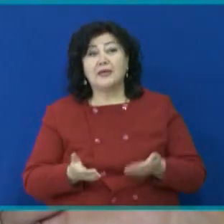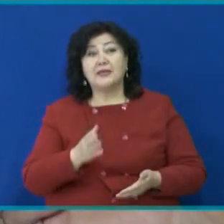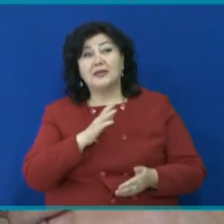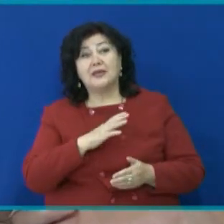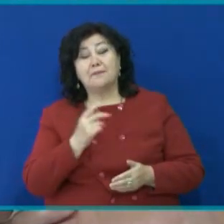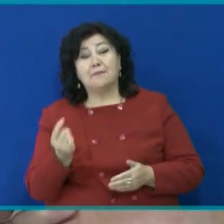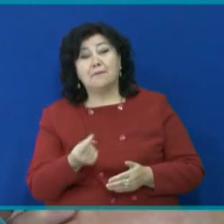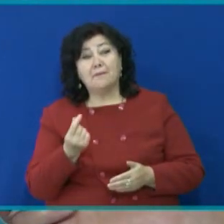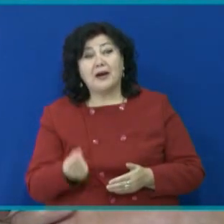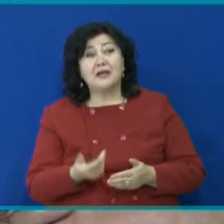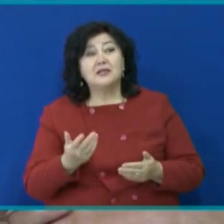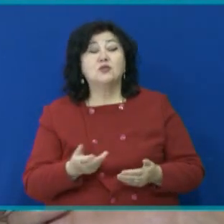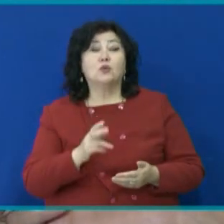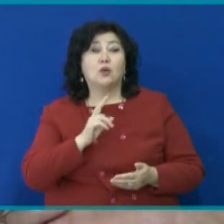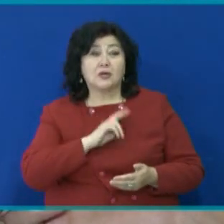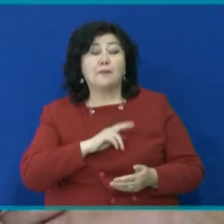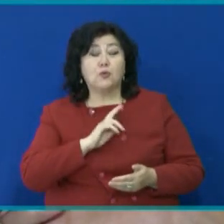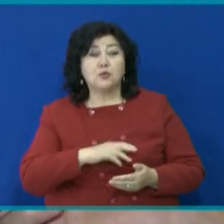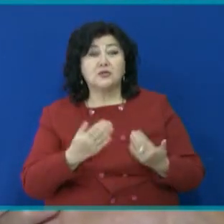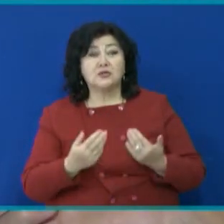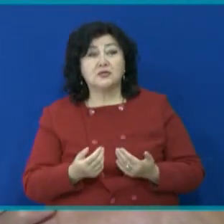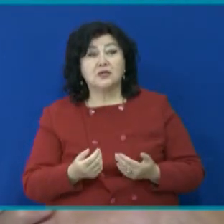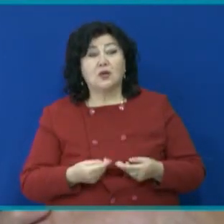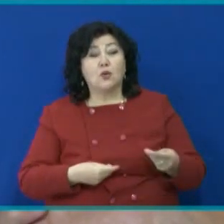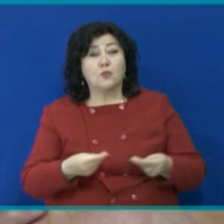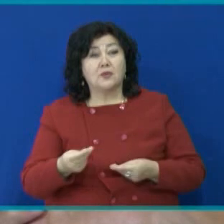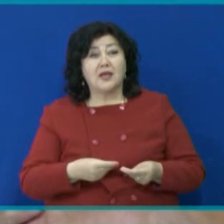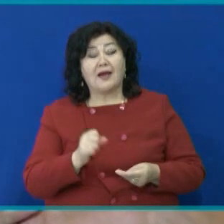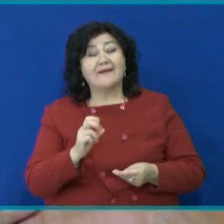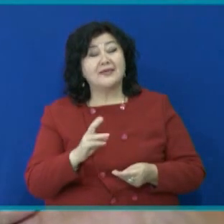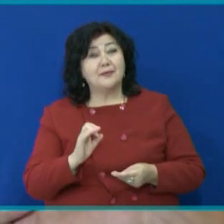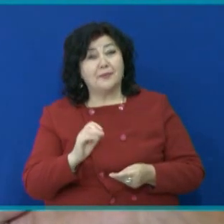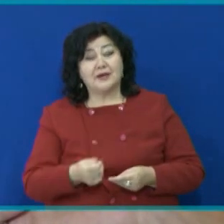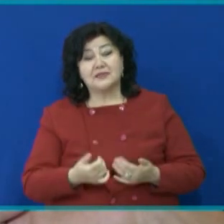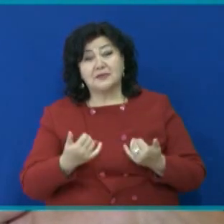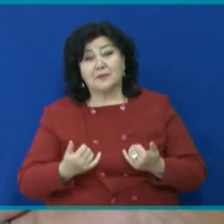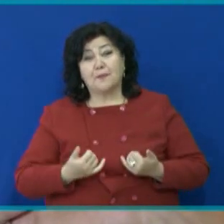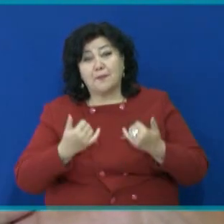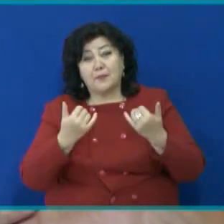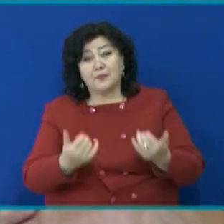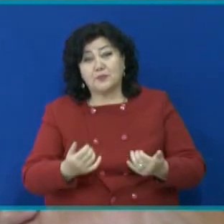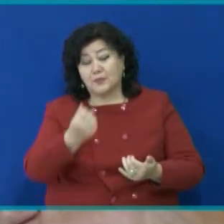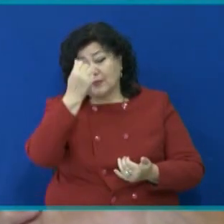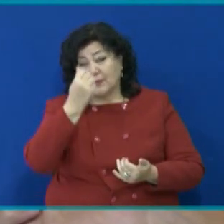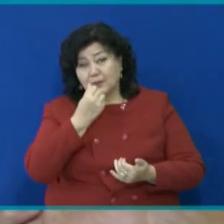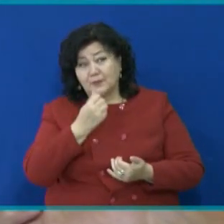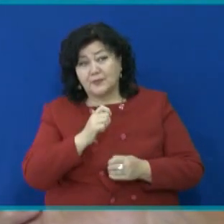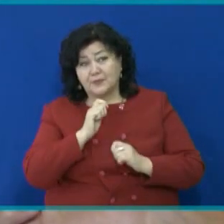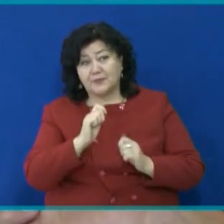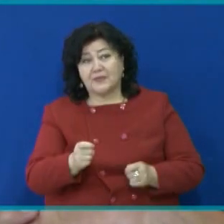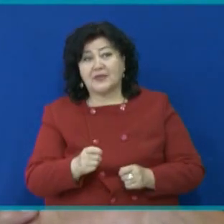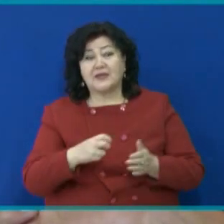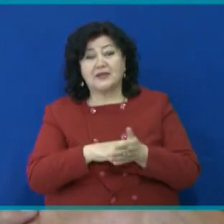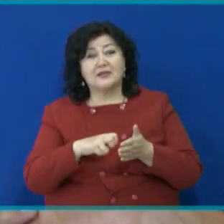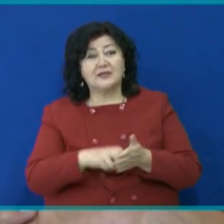бар сияқты. Сондықтан бүгін мінекей қалалық әкімшілік марапаттар гүлдерін ұсынып жатыр. Мында бір рахмет. Келешекте